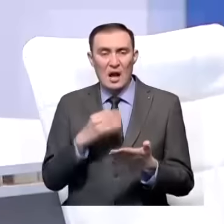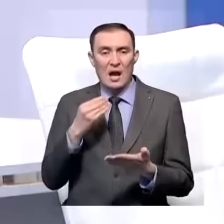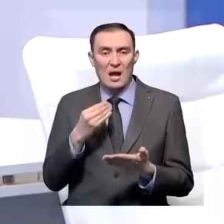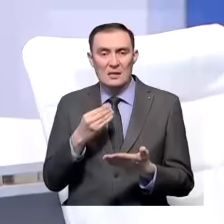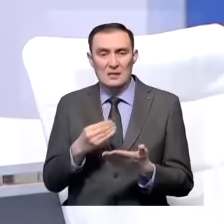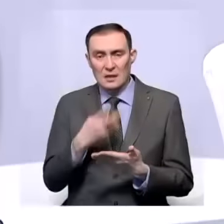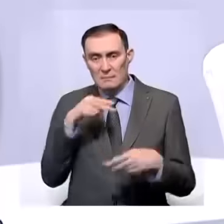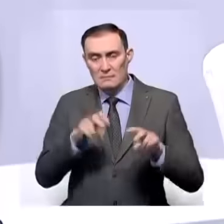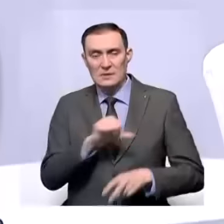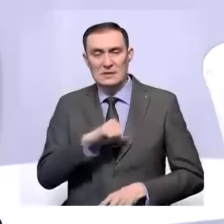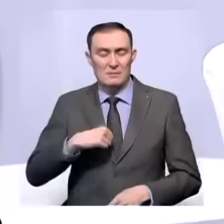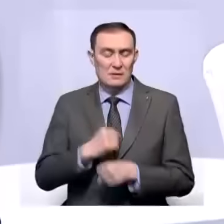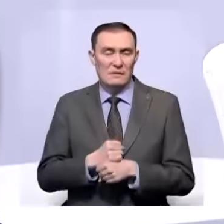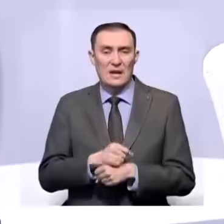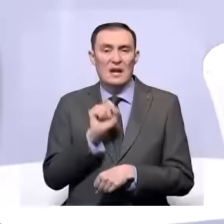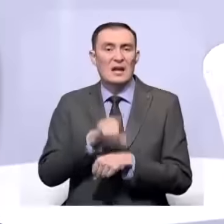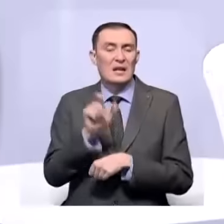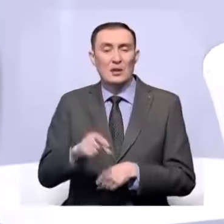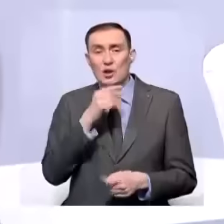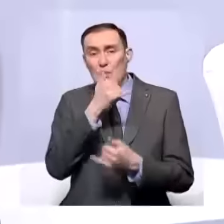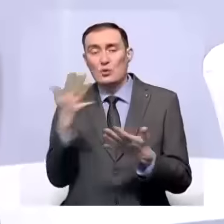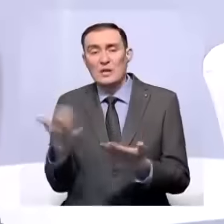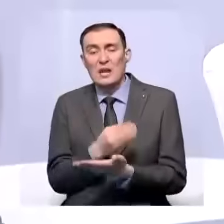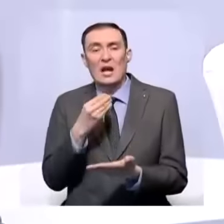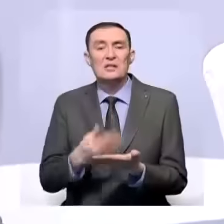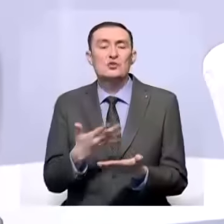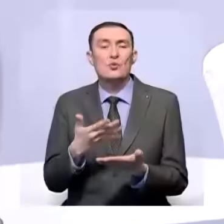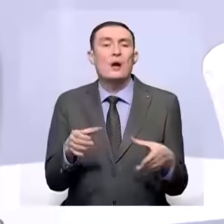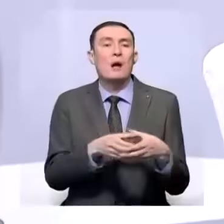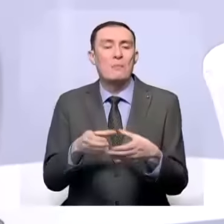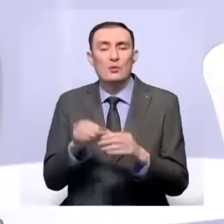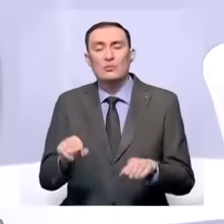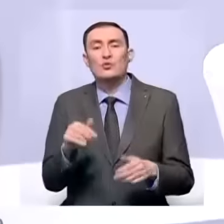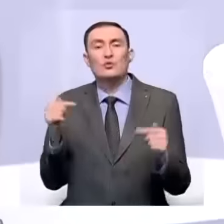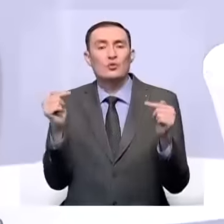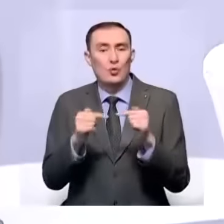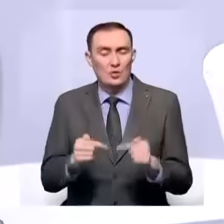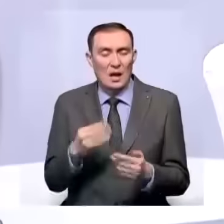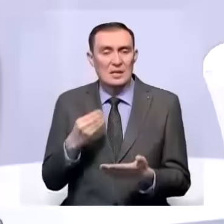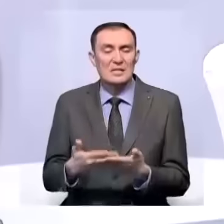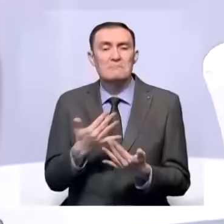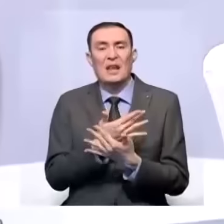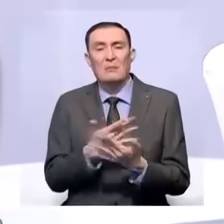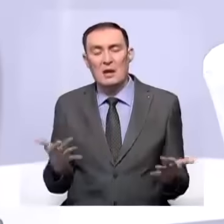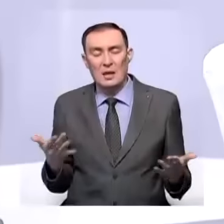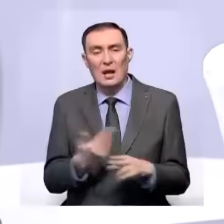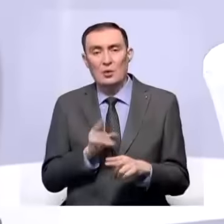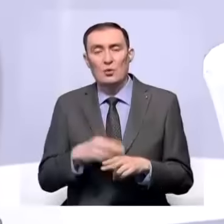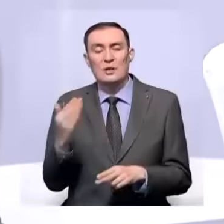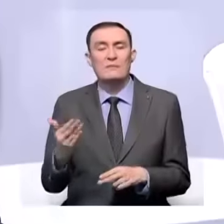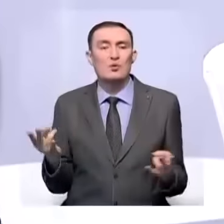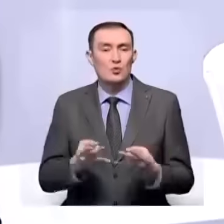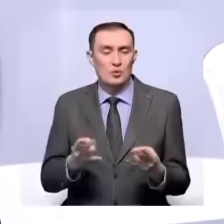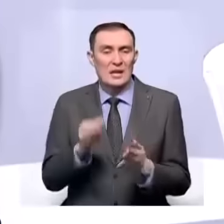сделают самостоятельно. Клиенты не могут найти оценочную компанию, которая бы оценила предметы, которые их